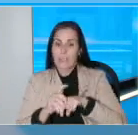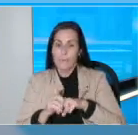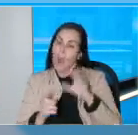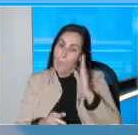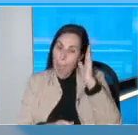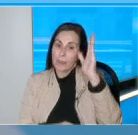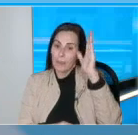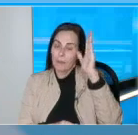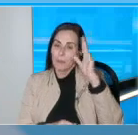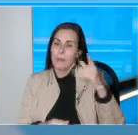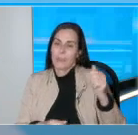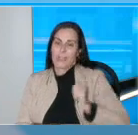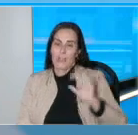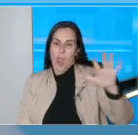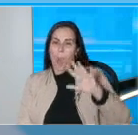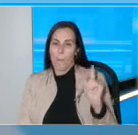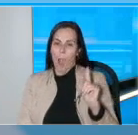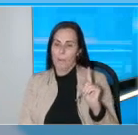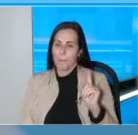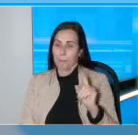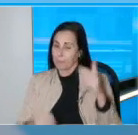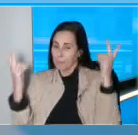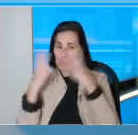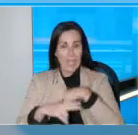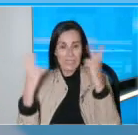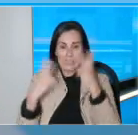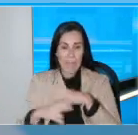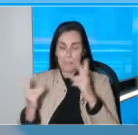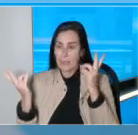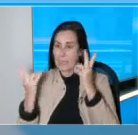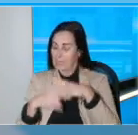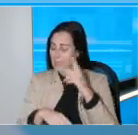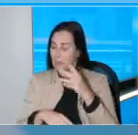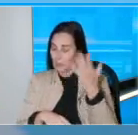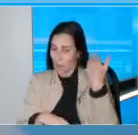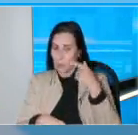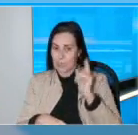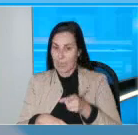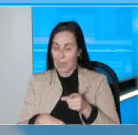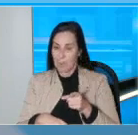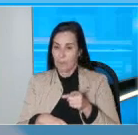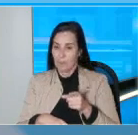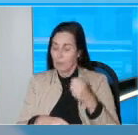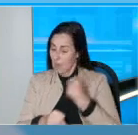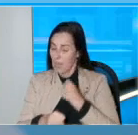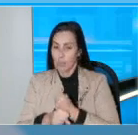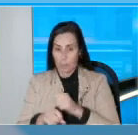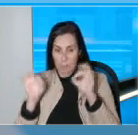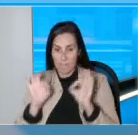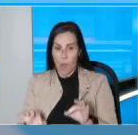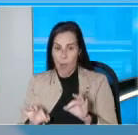עתידית לנאטו. וגם צריך לומר, ההסכמים, הסכמי מינסק, שהיו אמורים בעצם להיות מושמים